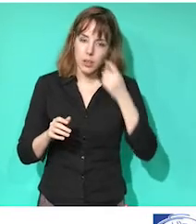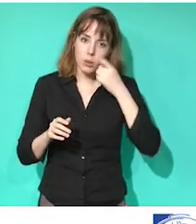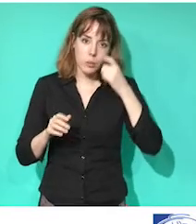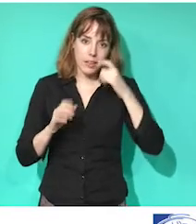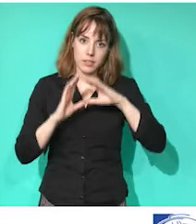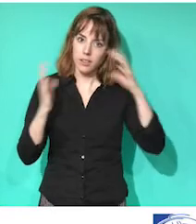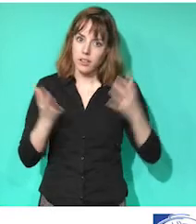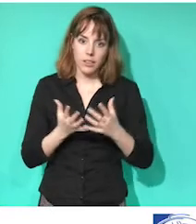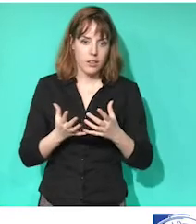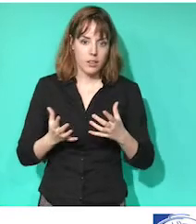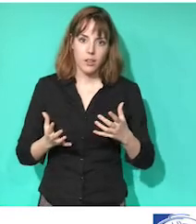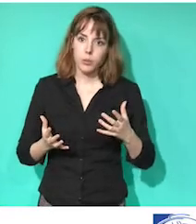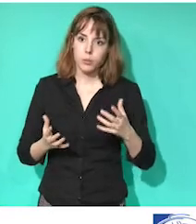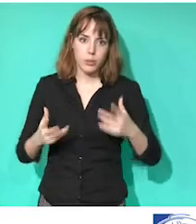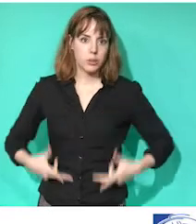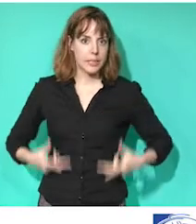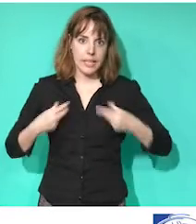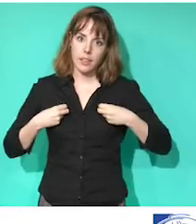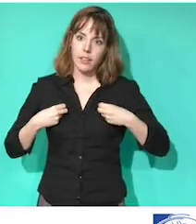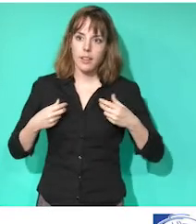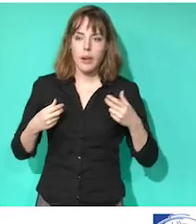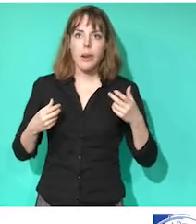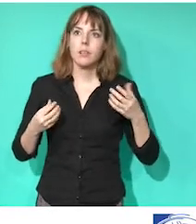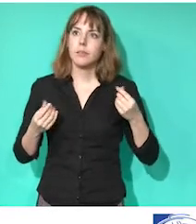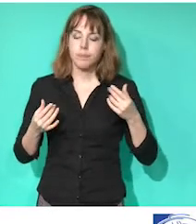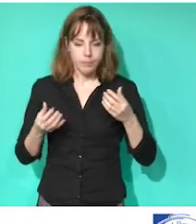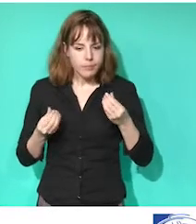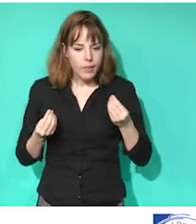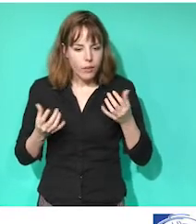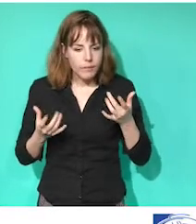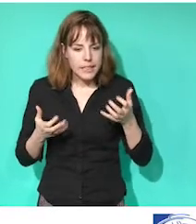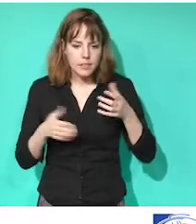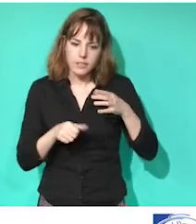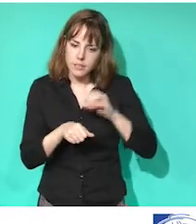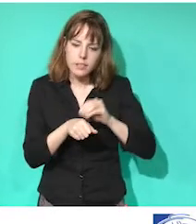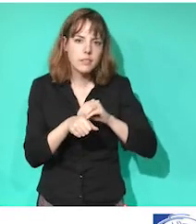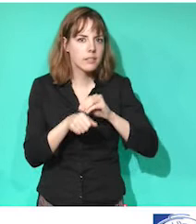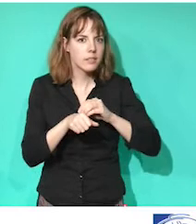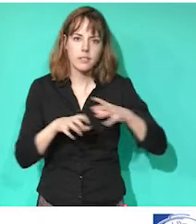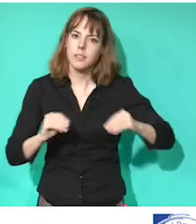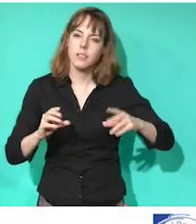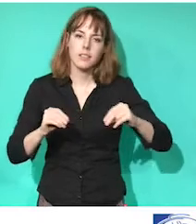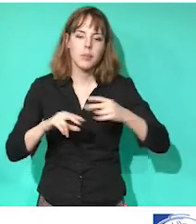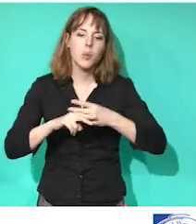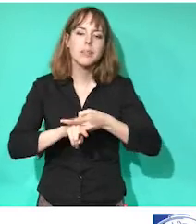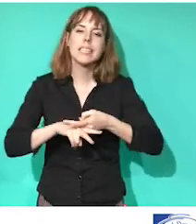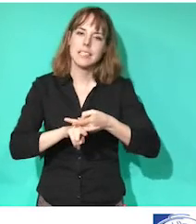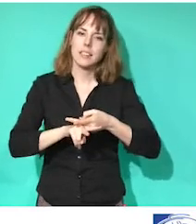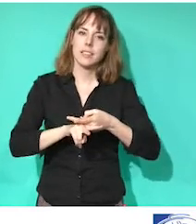cet atelier s'était forcé, en fait, de donner des outils, de donner, en tout cas, la